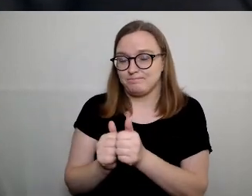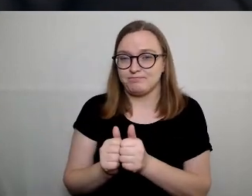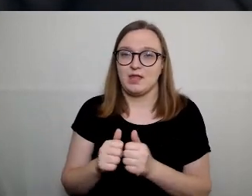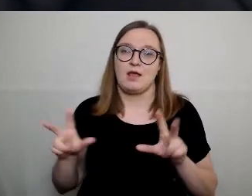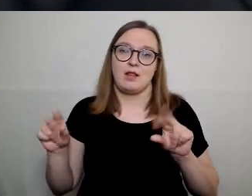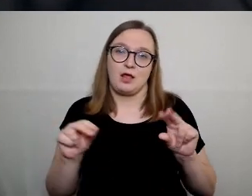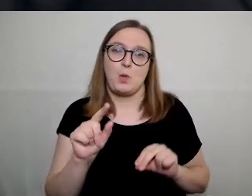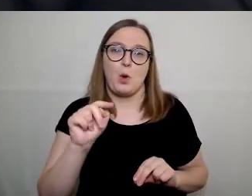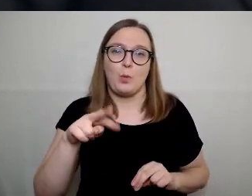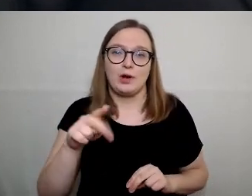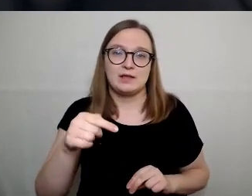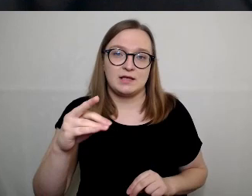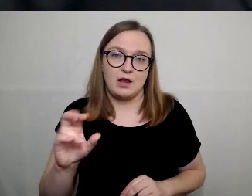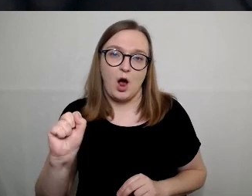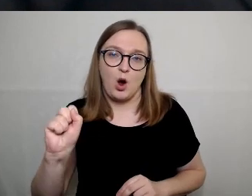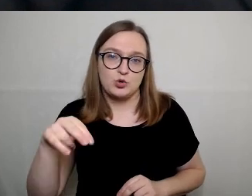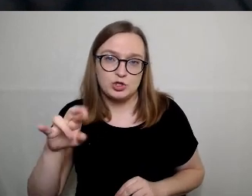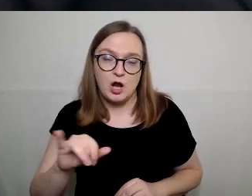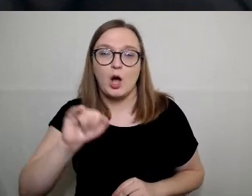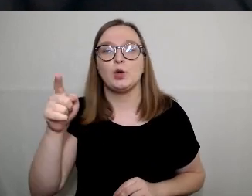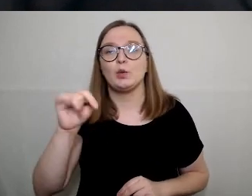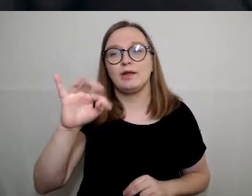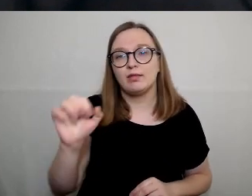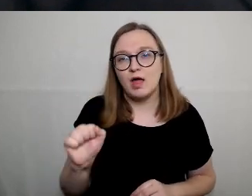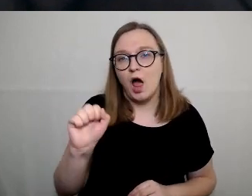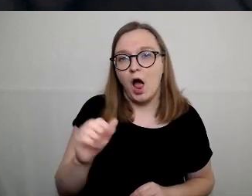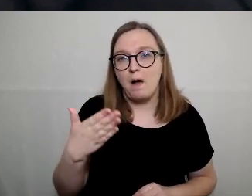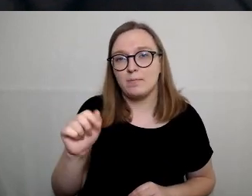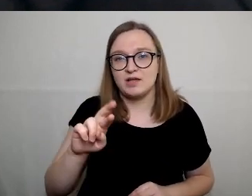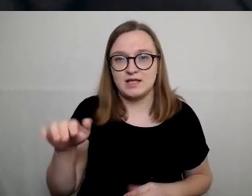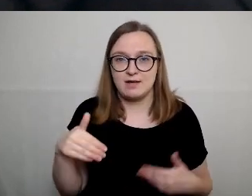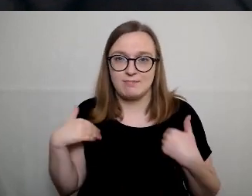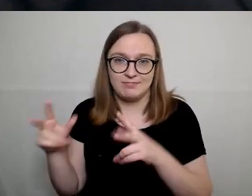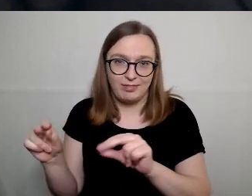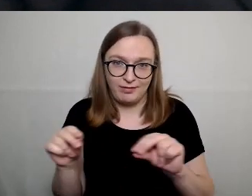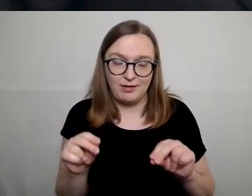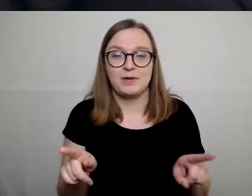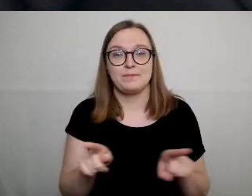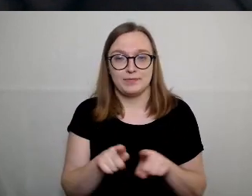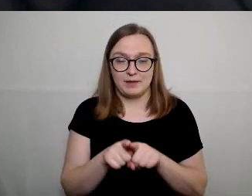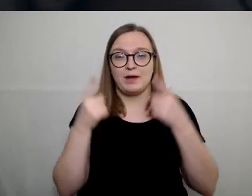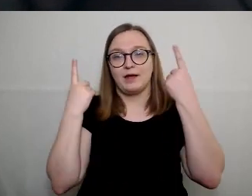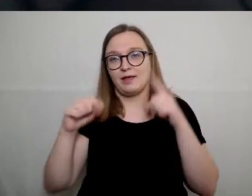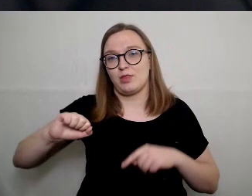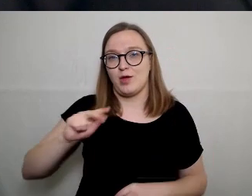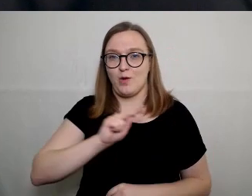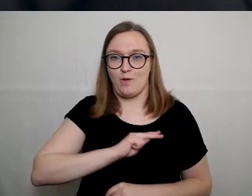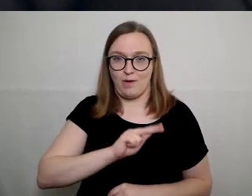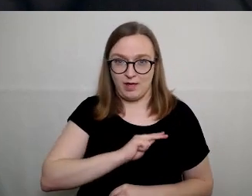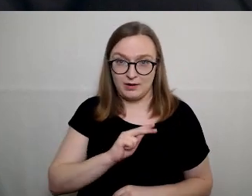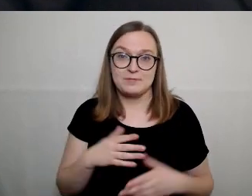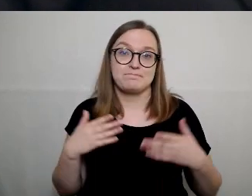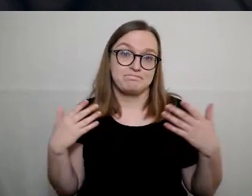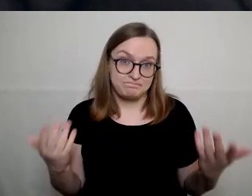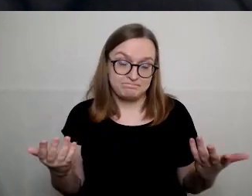Pukinskieniai, Juditai, Ambrosieniai, taip pat ir kitiems kolegoms. Ir